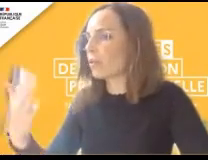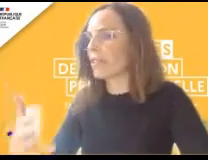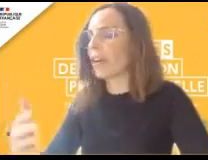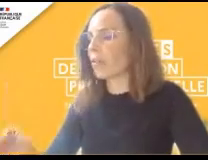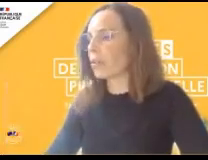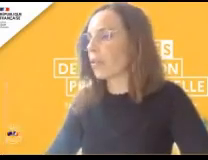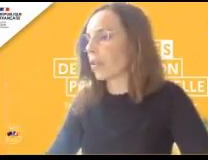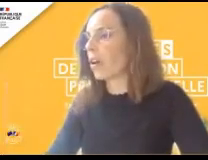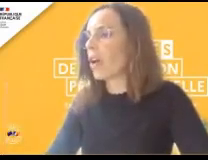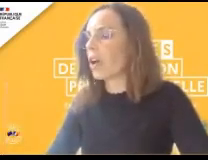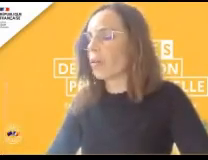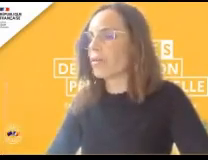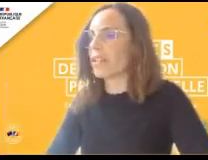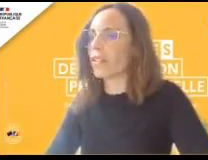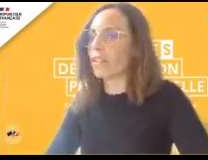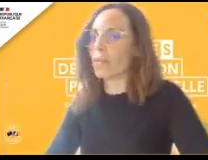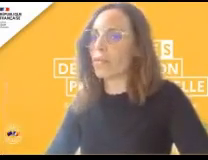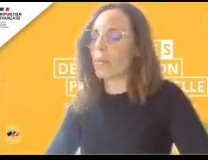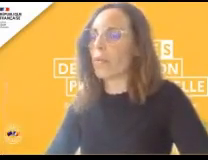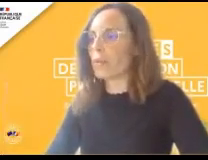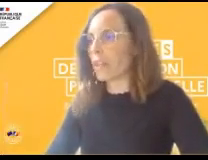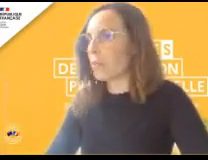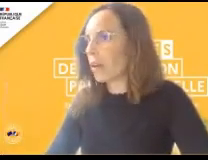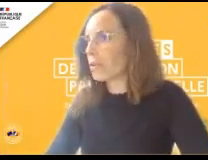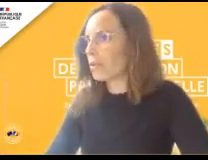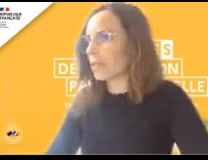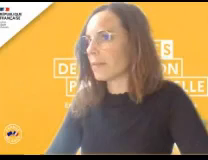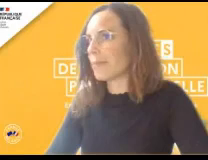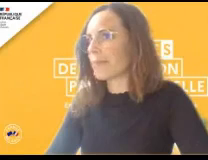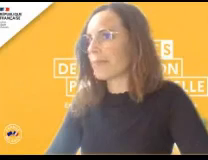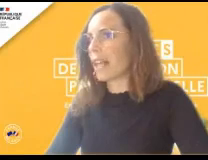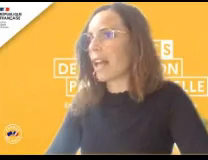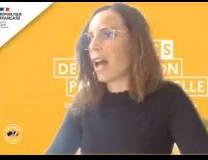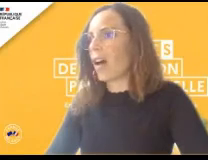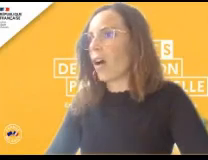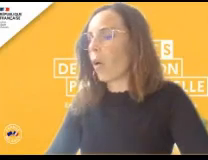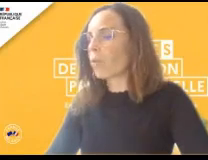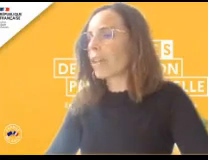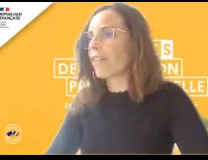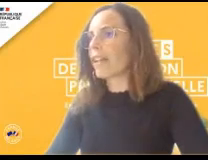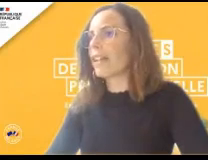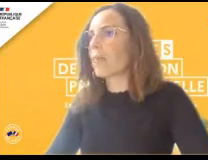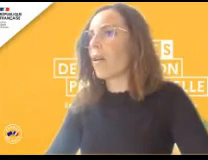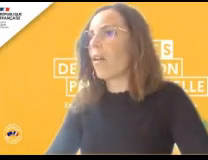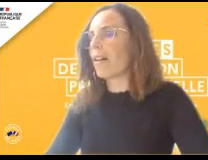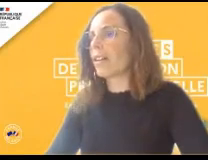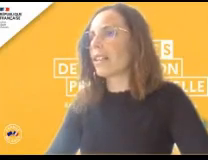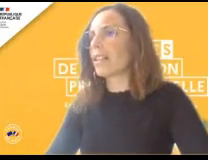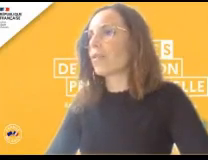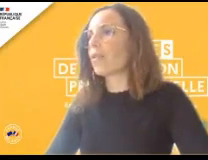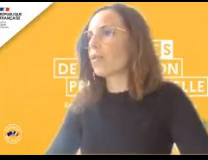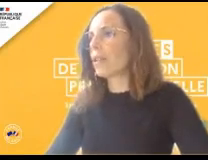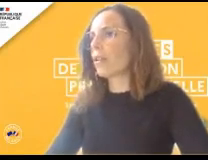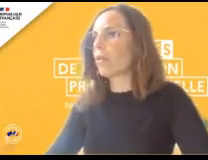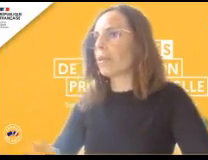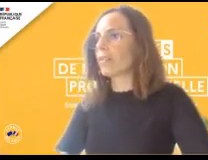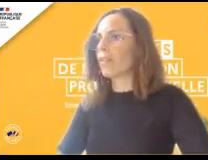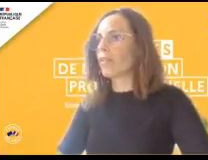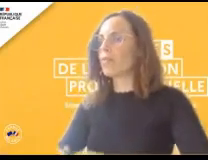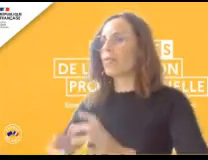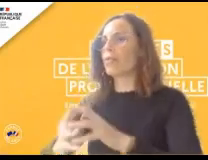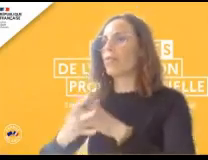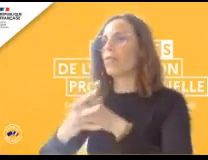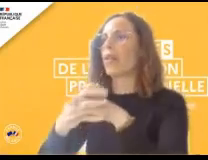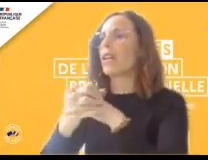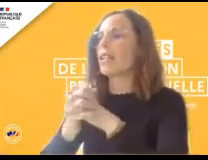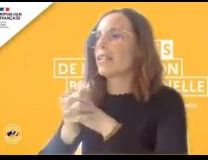puis revenir vers votre conseiller en évolution professionnelle pour la suite. On travaille également avec les centres de bilan de